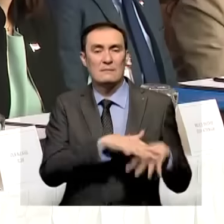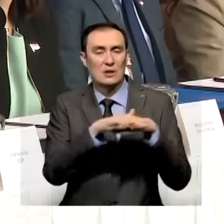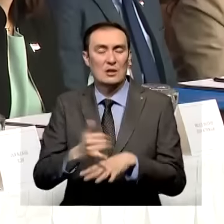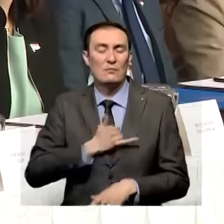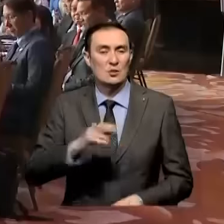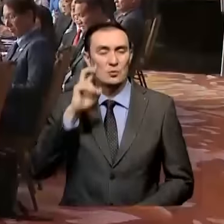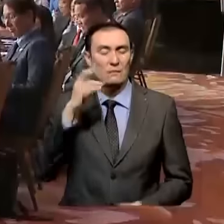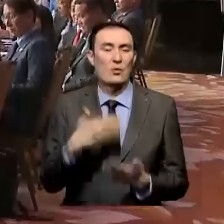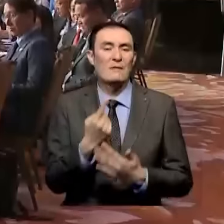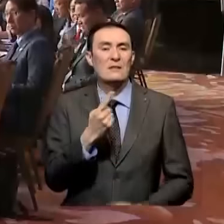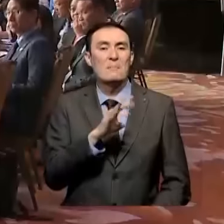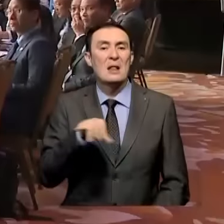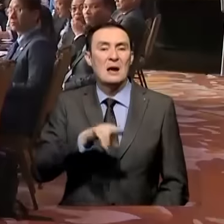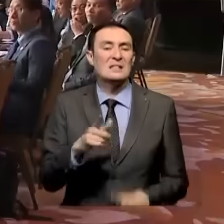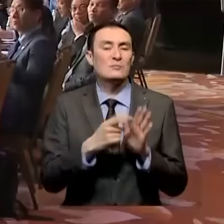в нашу страну около